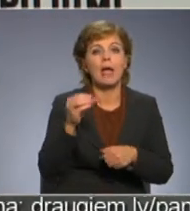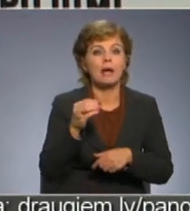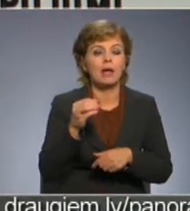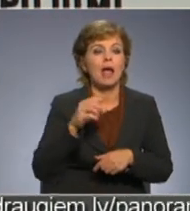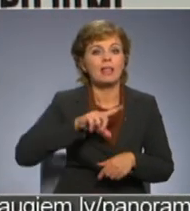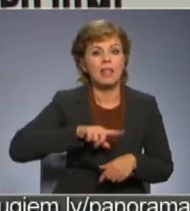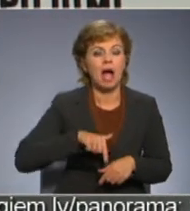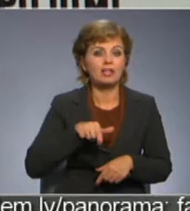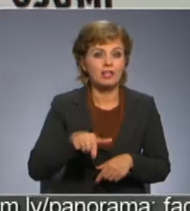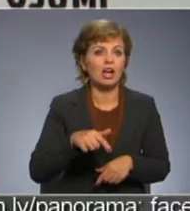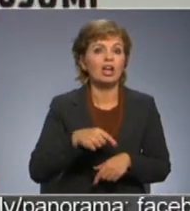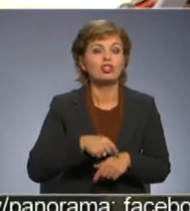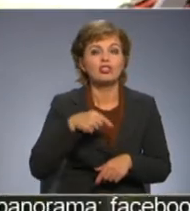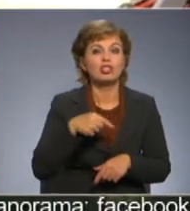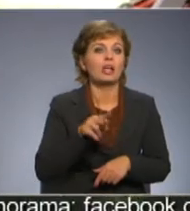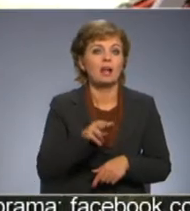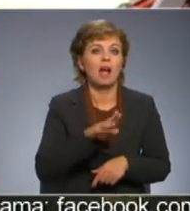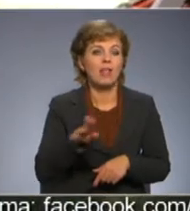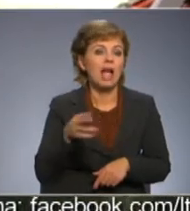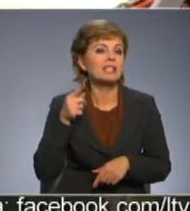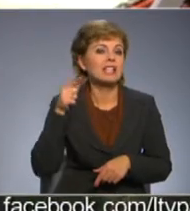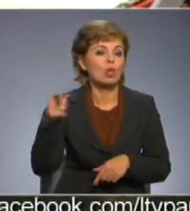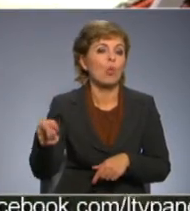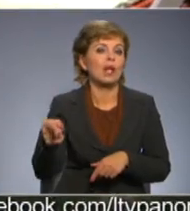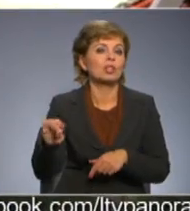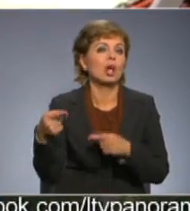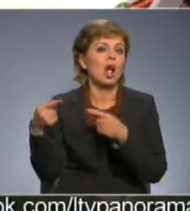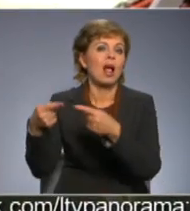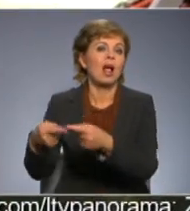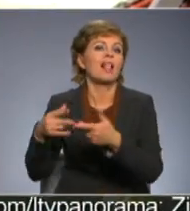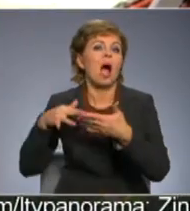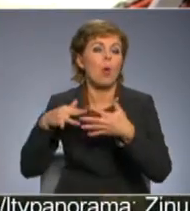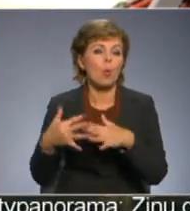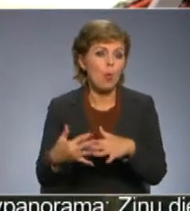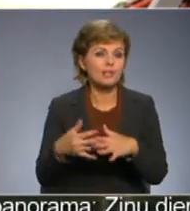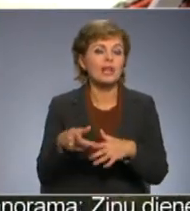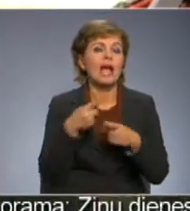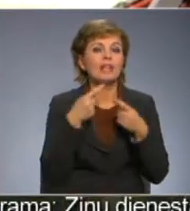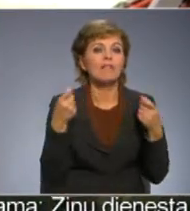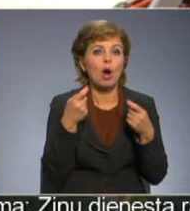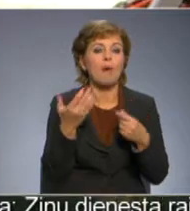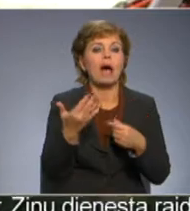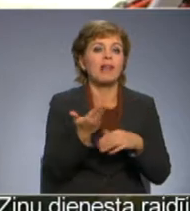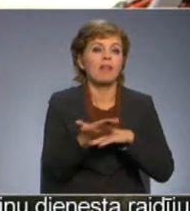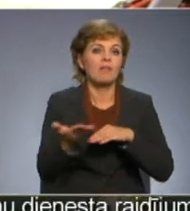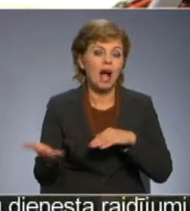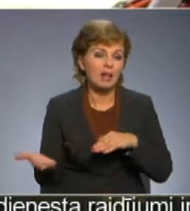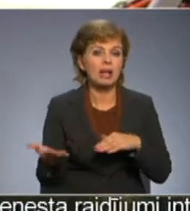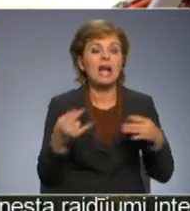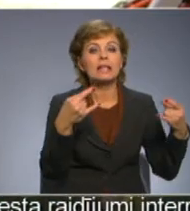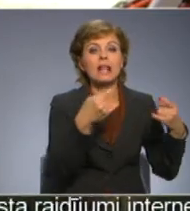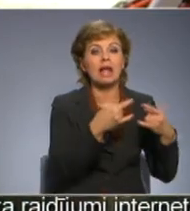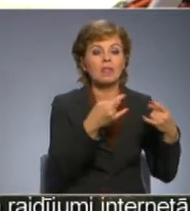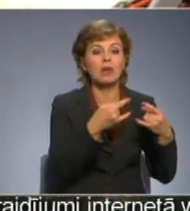e-Latvijā? Šķiet, ka ne. Dziļos laukos... Acīm redzot, informācija atnāk krietni vēlāk, un ja